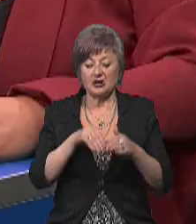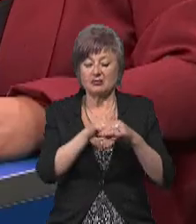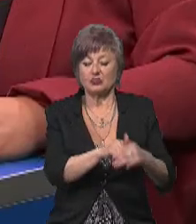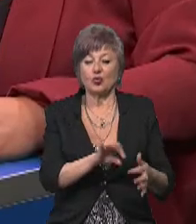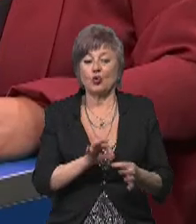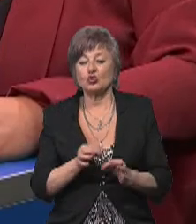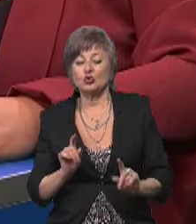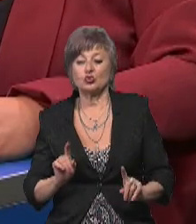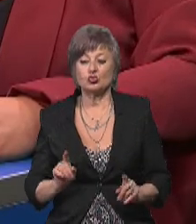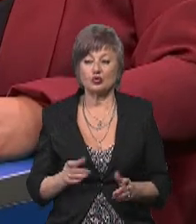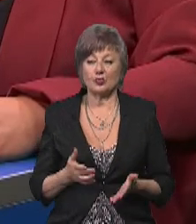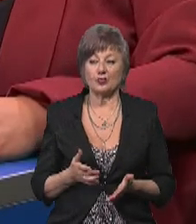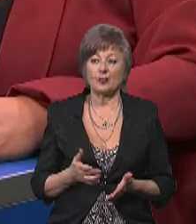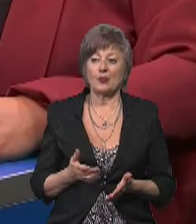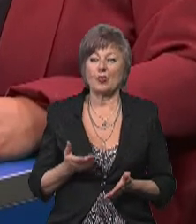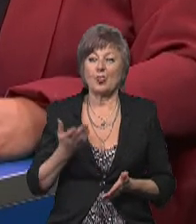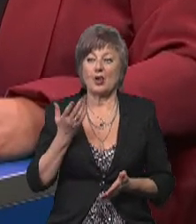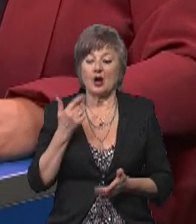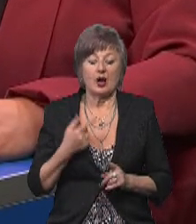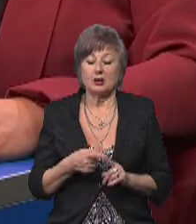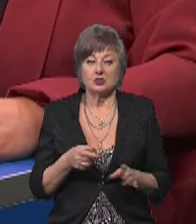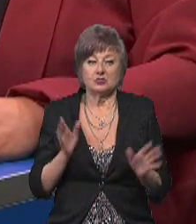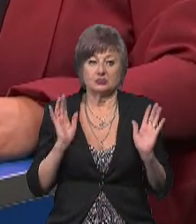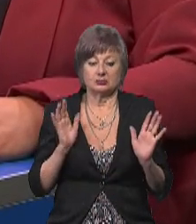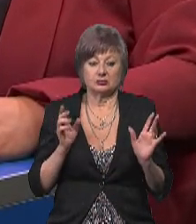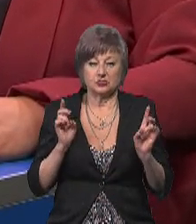и вот тогда трагедия для человека.